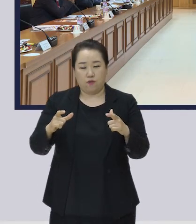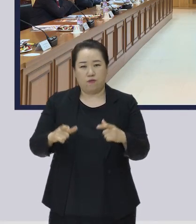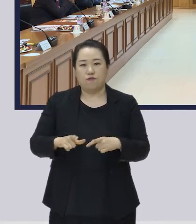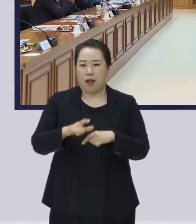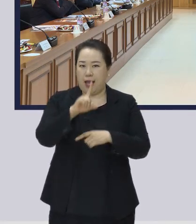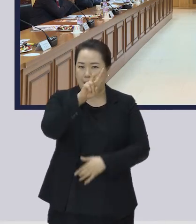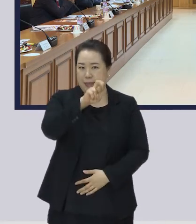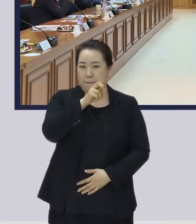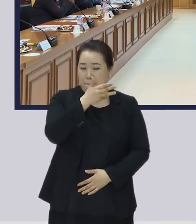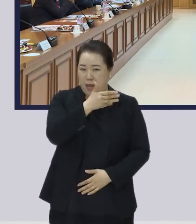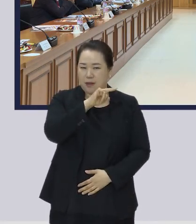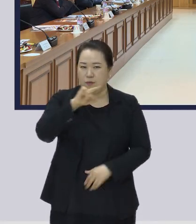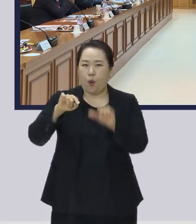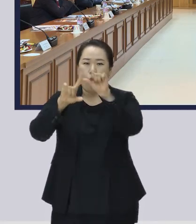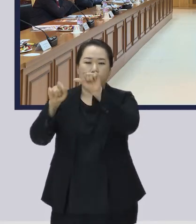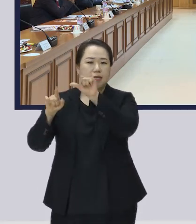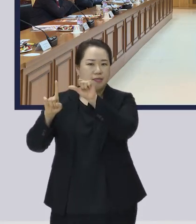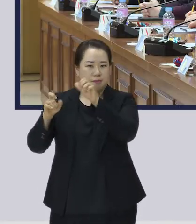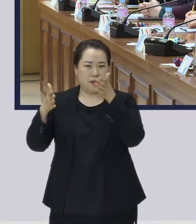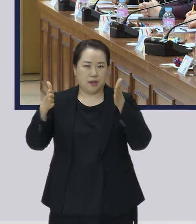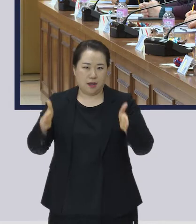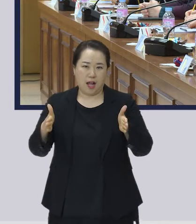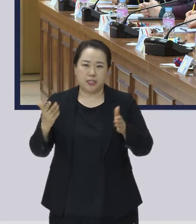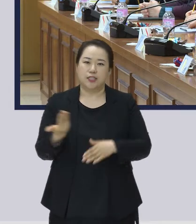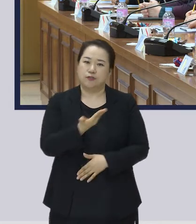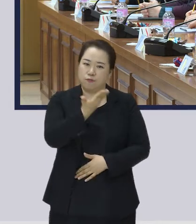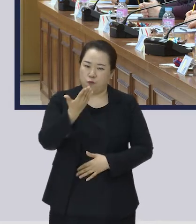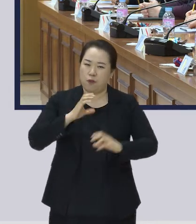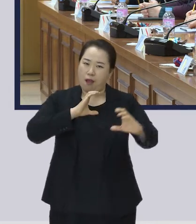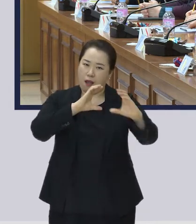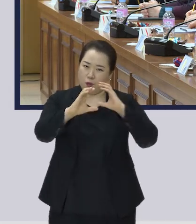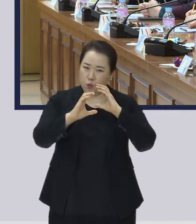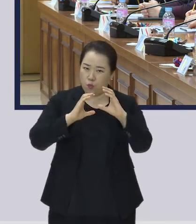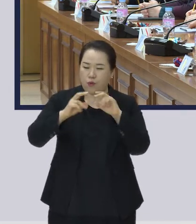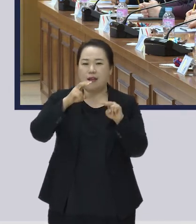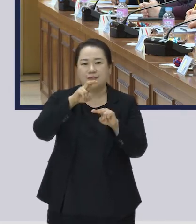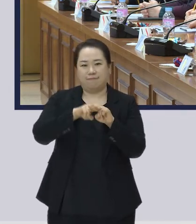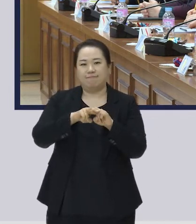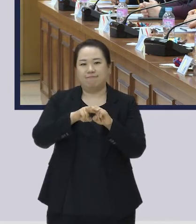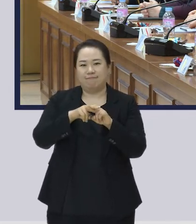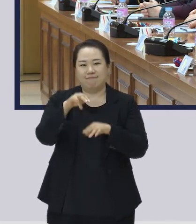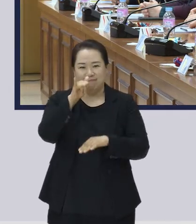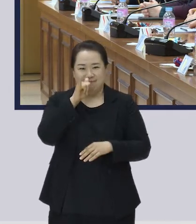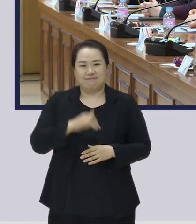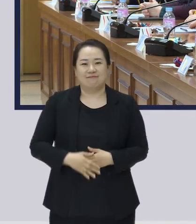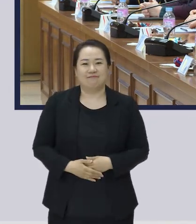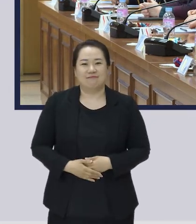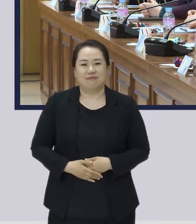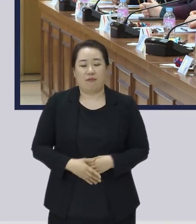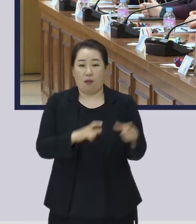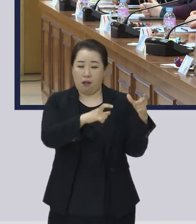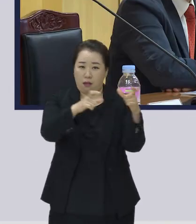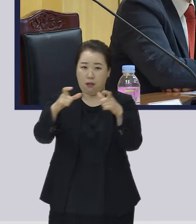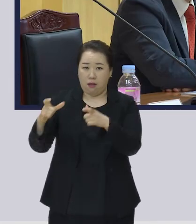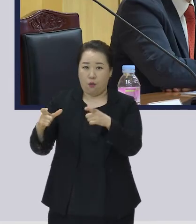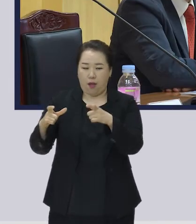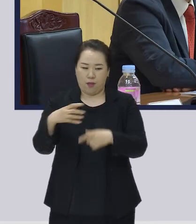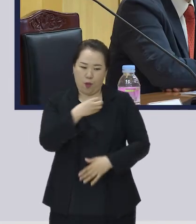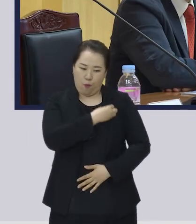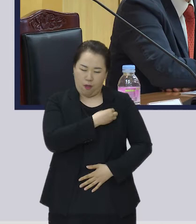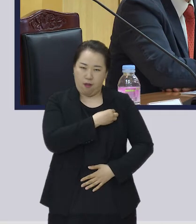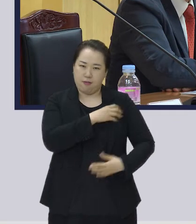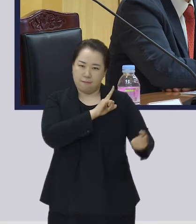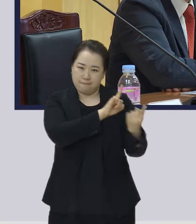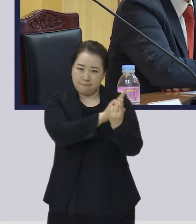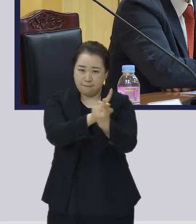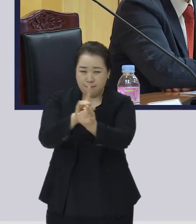강남구가 28일부터 다음 달 11일까지 코로나19로 어려움을 겪는 구민들과 소통하는 자리를 마련합니다. 관내